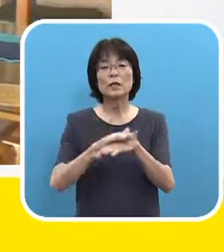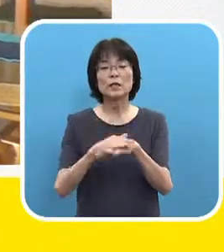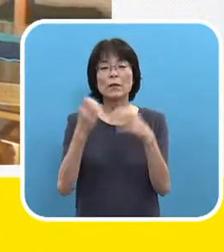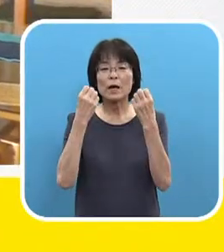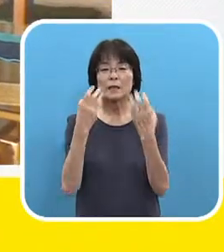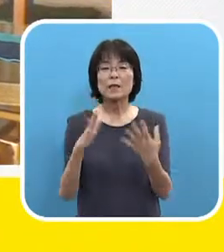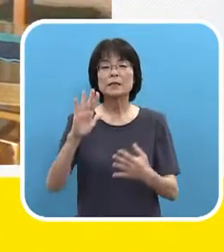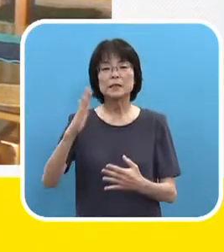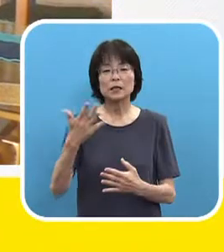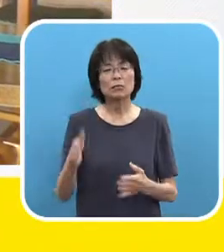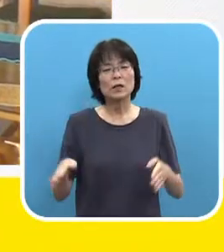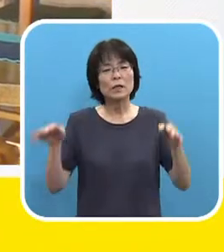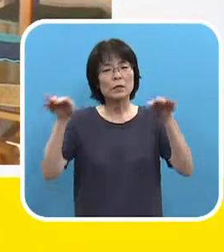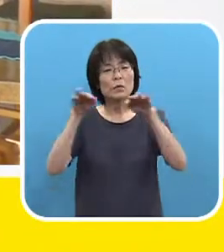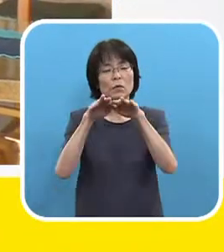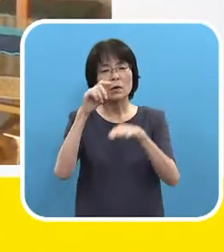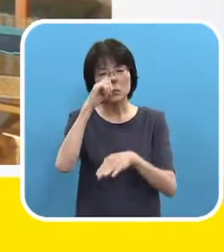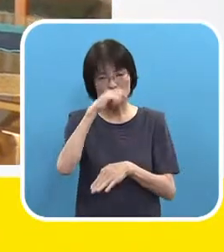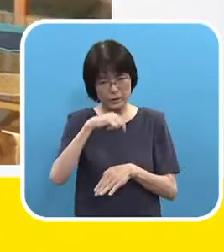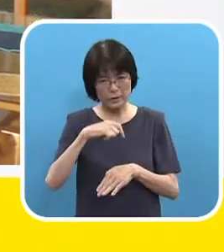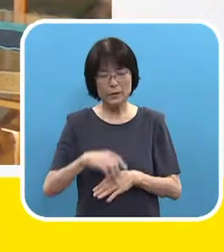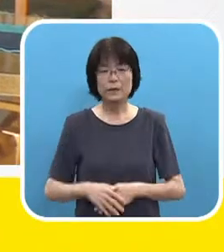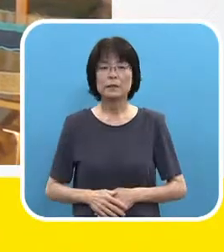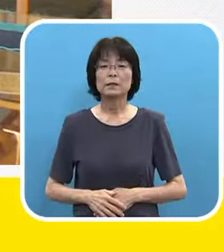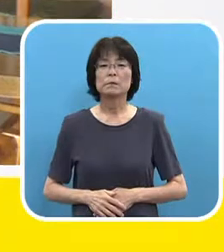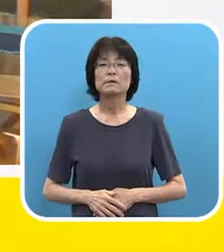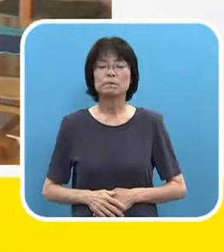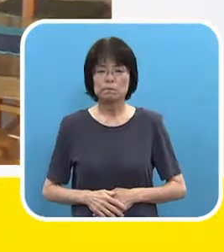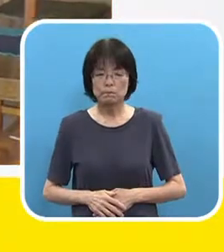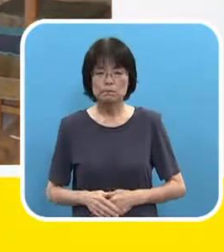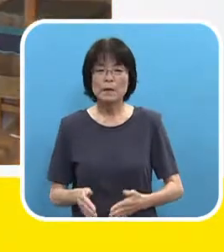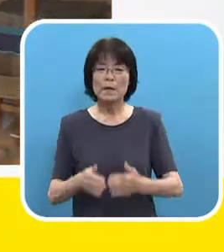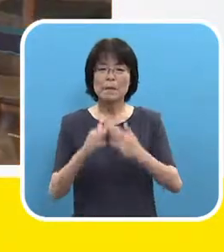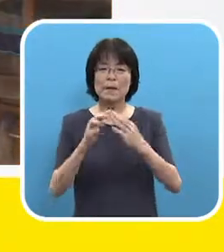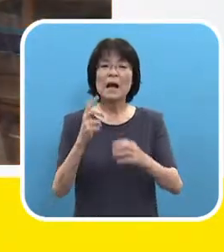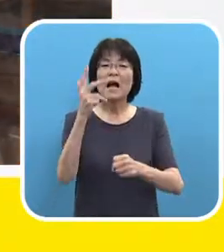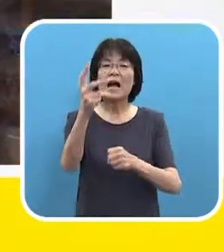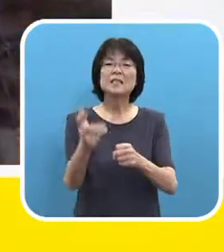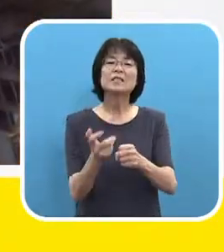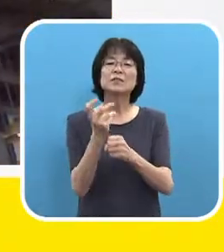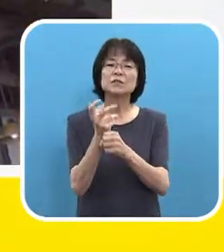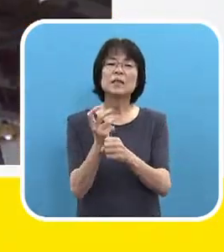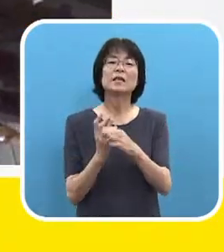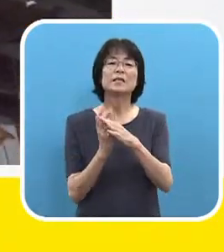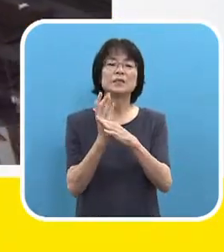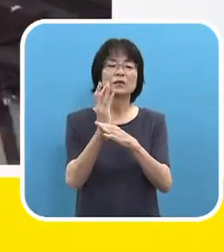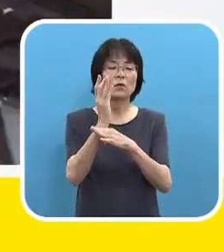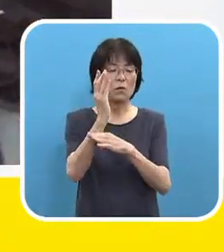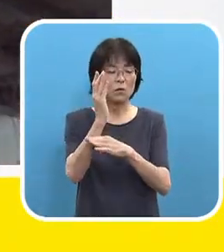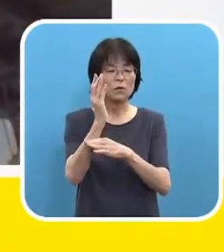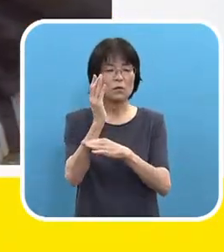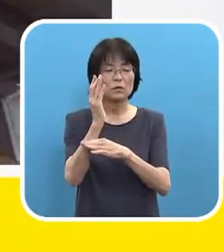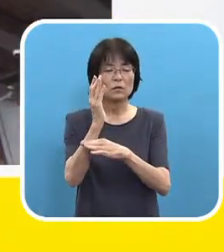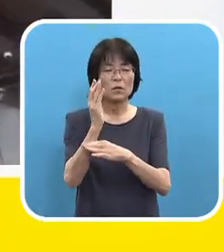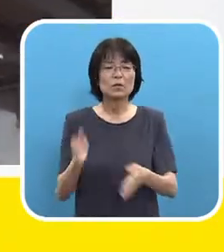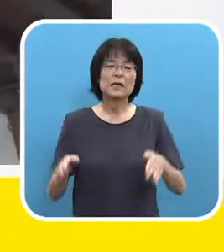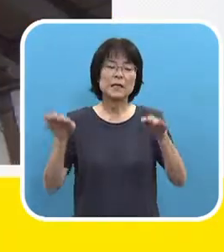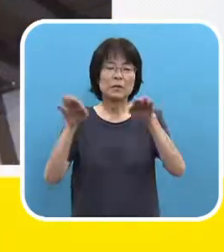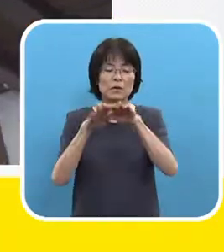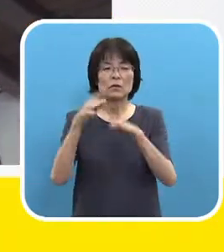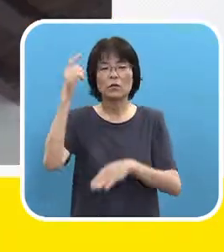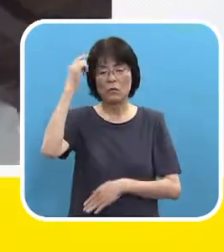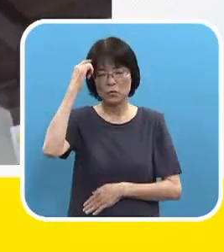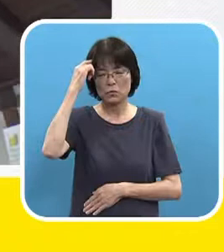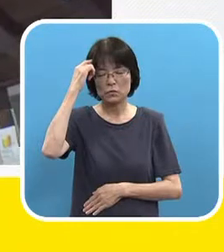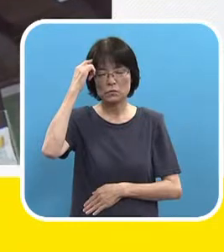なんだか古風な感じだねが。 80年は少なくとも行ってるんじゃないかな